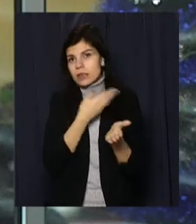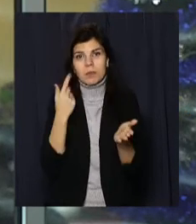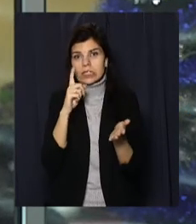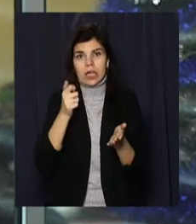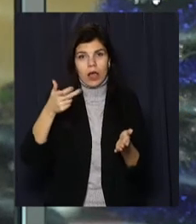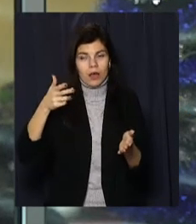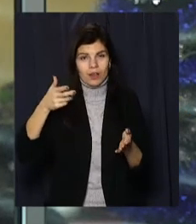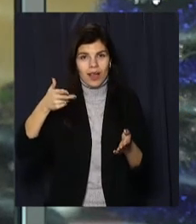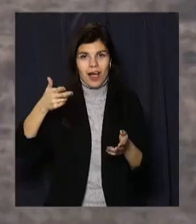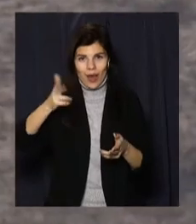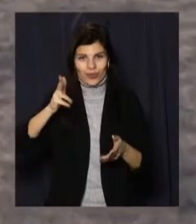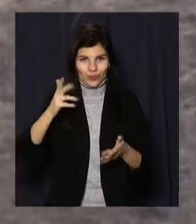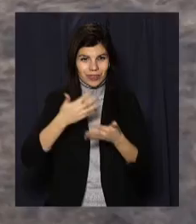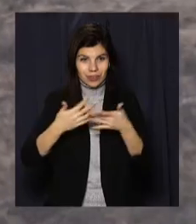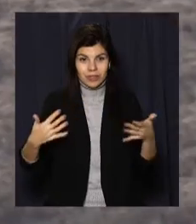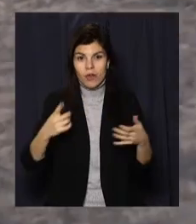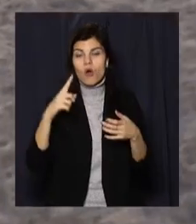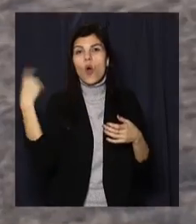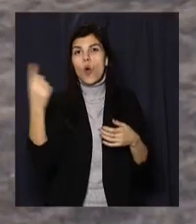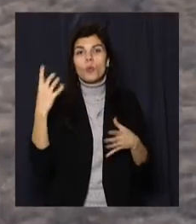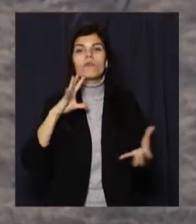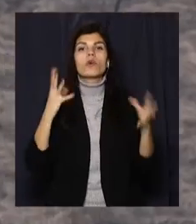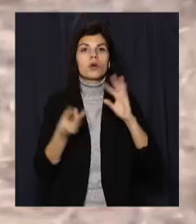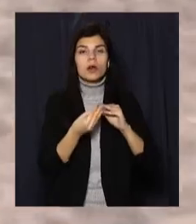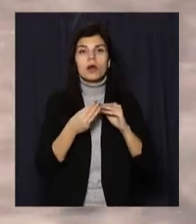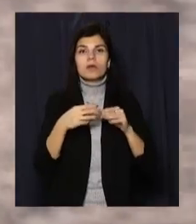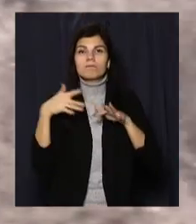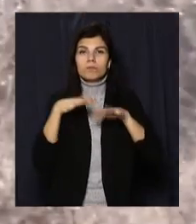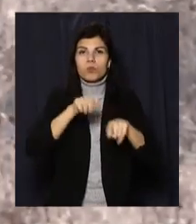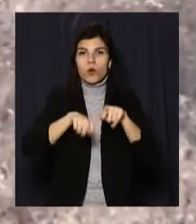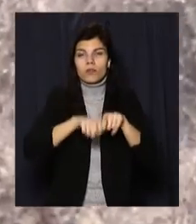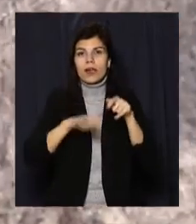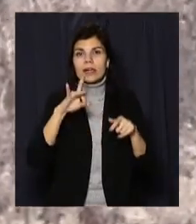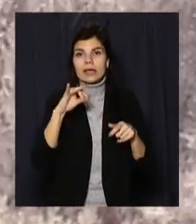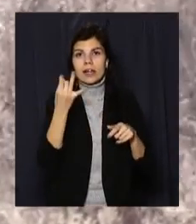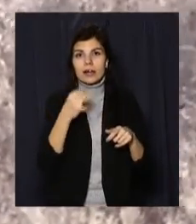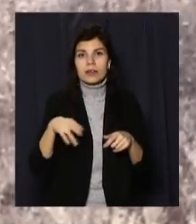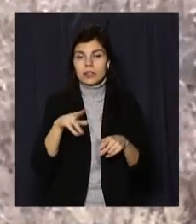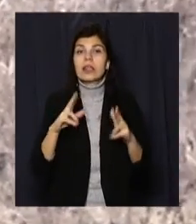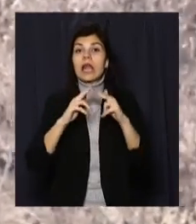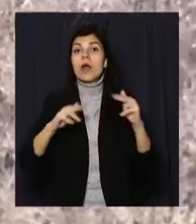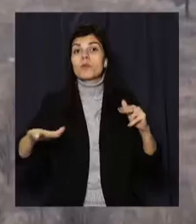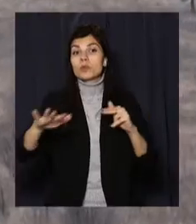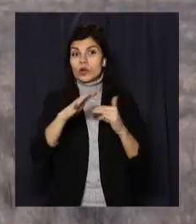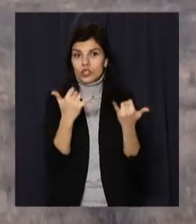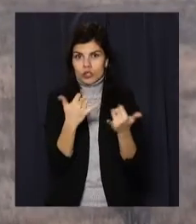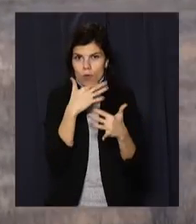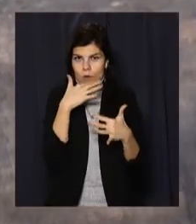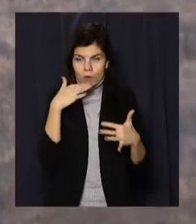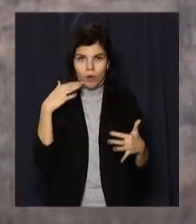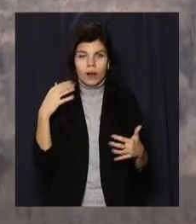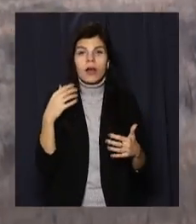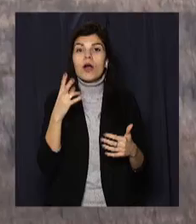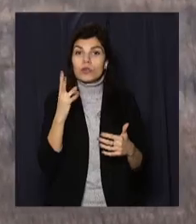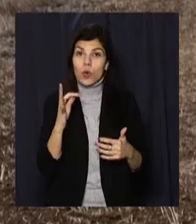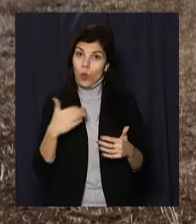дані наводять представники Нацполіції в області за результатами рейдів. Сезон полювання на Дніпропетровщині у розпалі. Проте, аби вийти